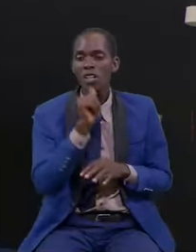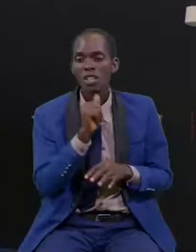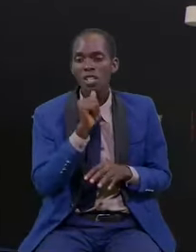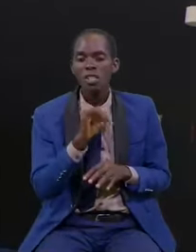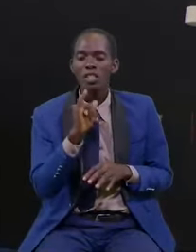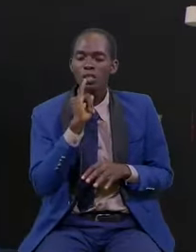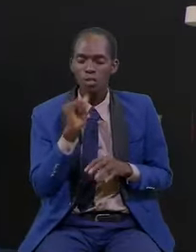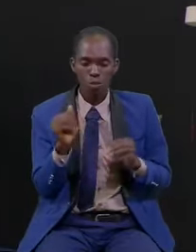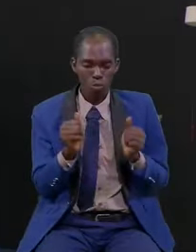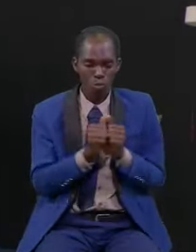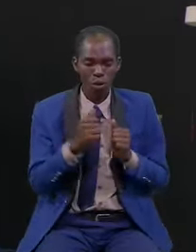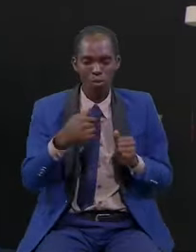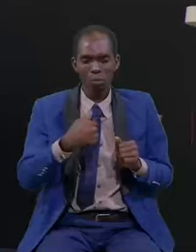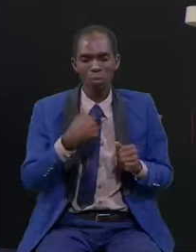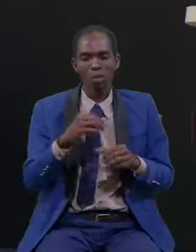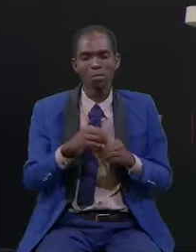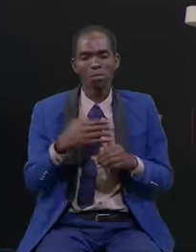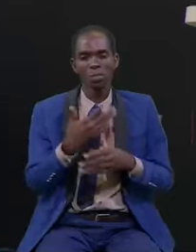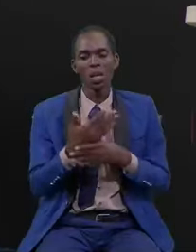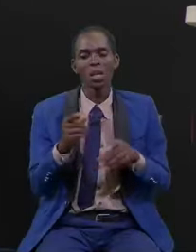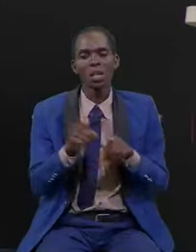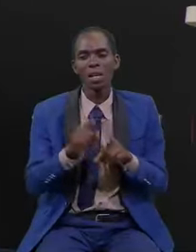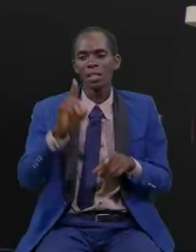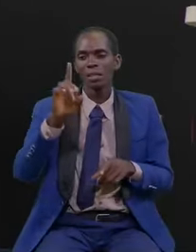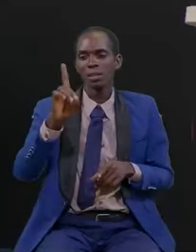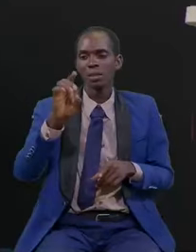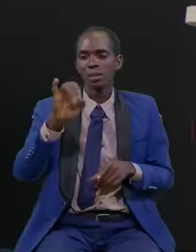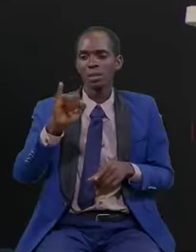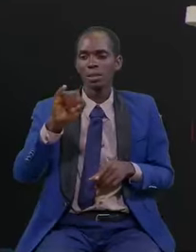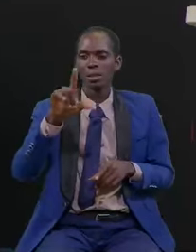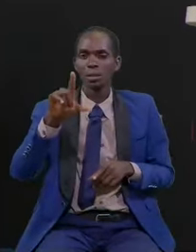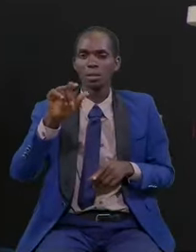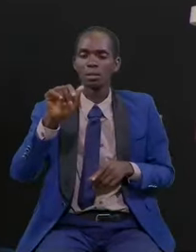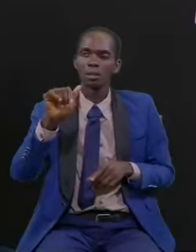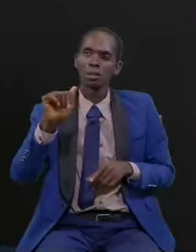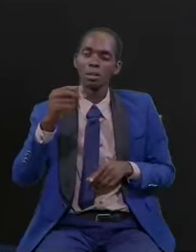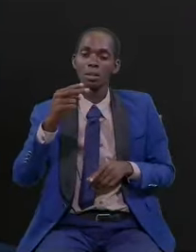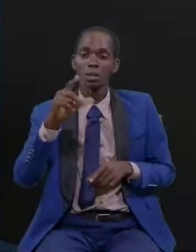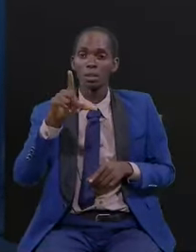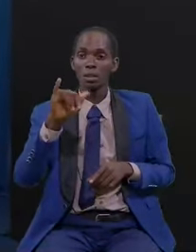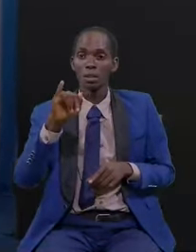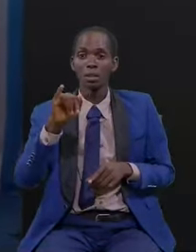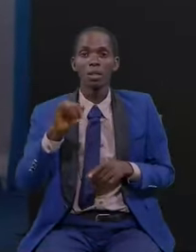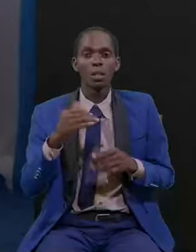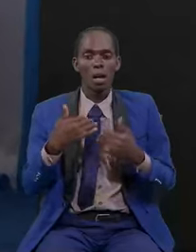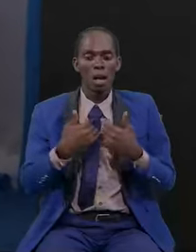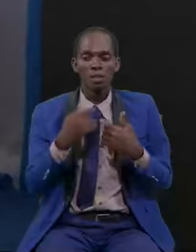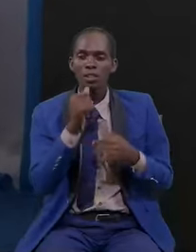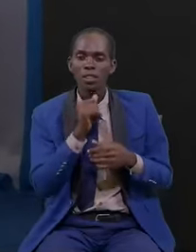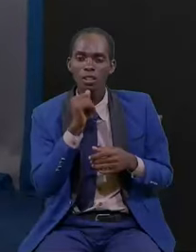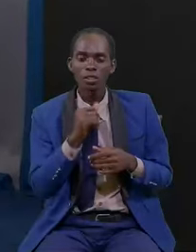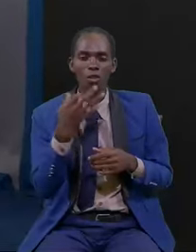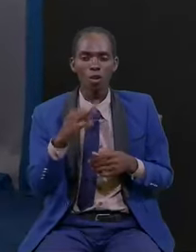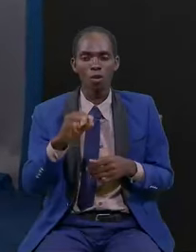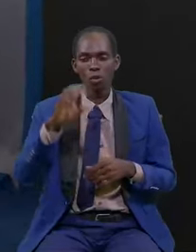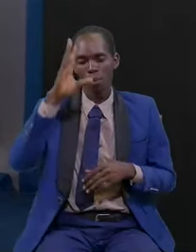Comme Delila a le secret de Samson. Que tes secrets sont dans mes mains. Je ne suis pas ton ami en